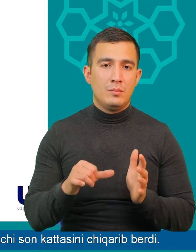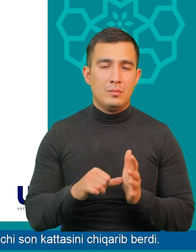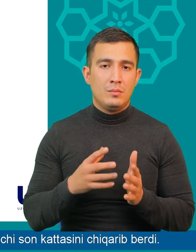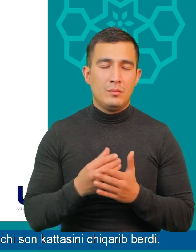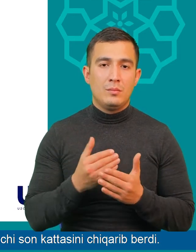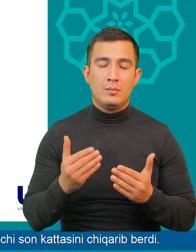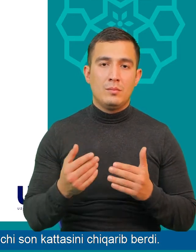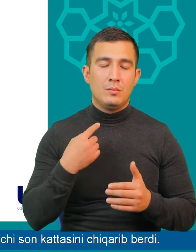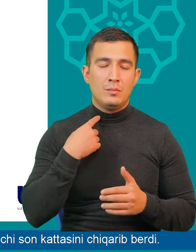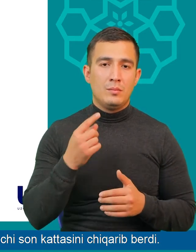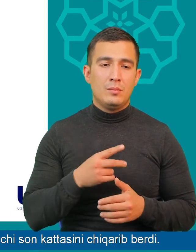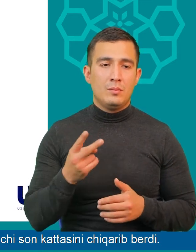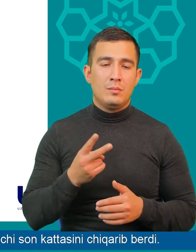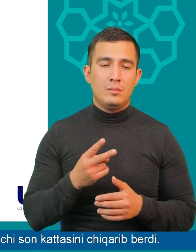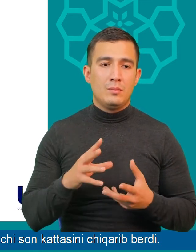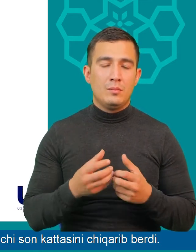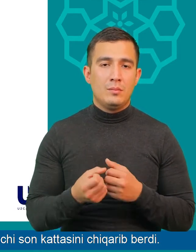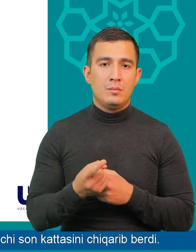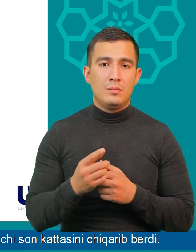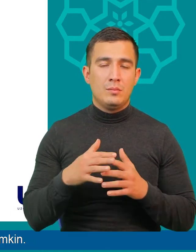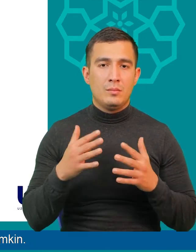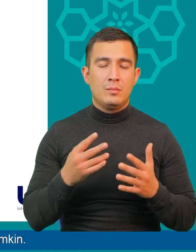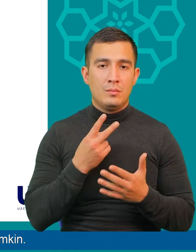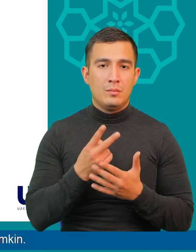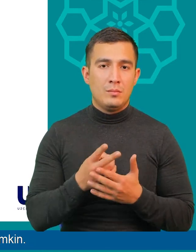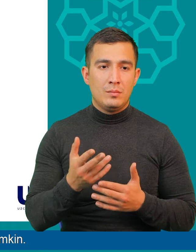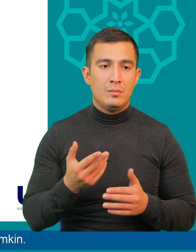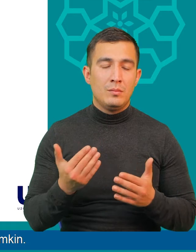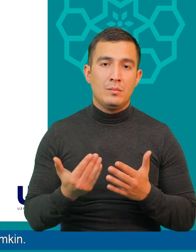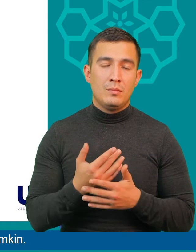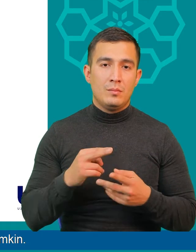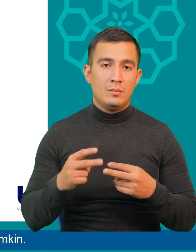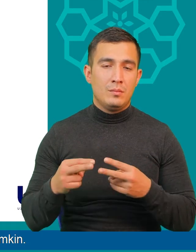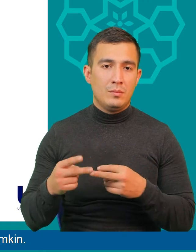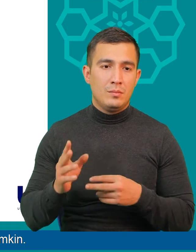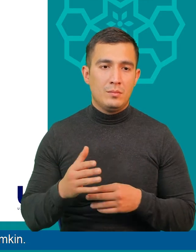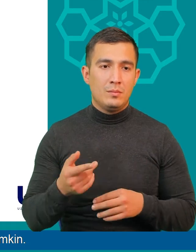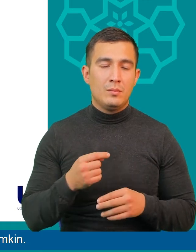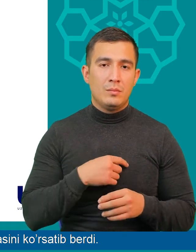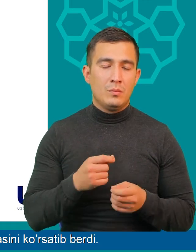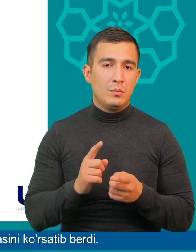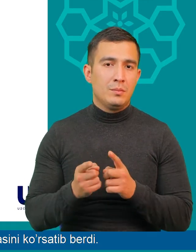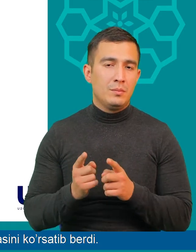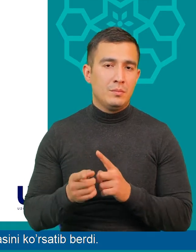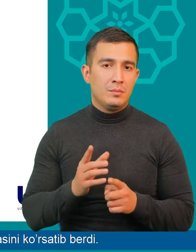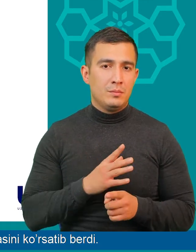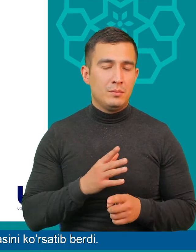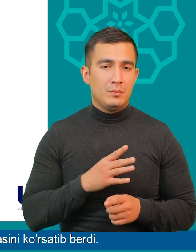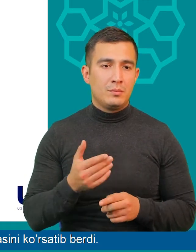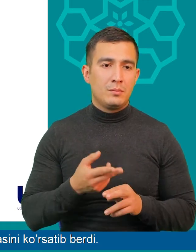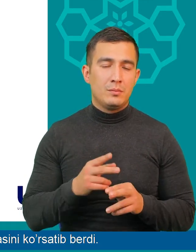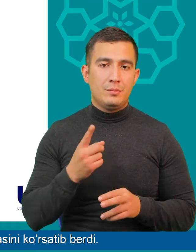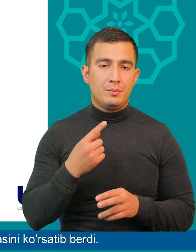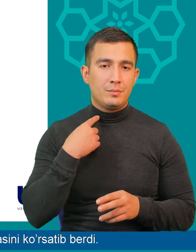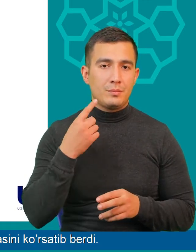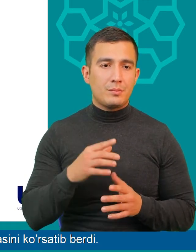Tanlangan ikinci sonim 56 kattasini chiqarib berdi. Yangilaydigan bo'lsam, natija o'zgarishi mumkin. Mana endi birinchi son katta bo'lgan